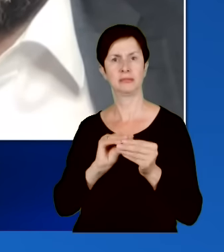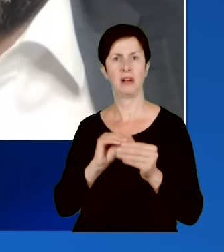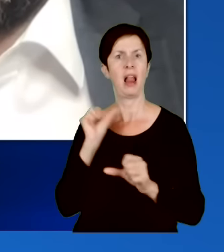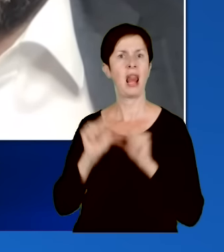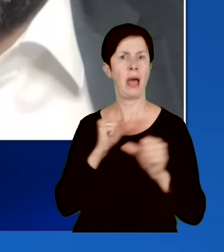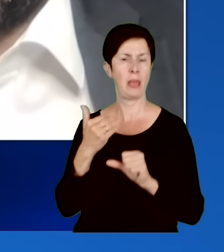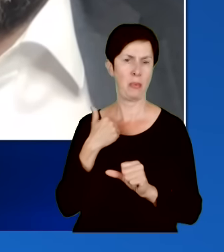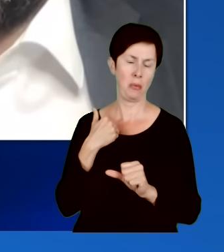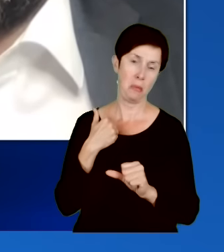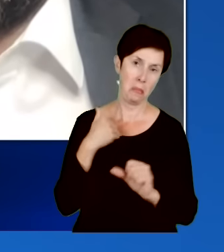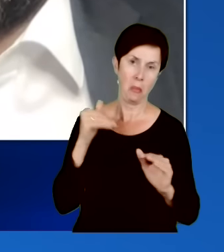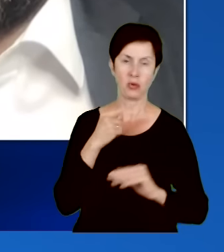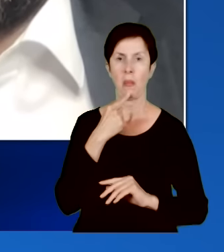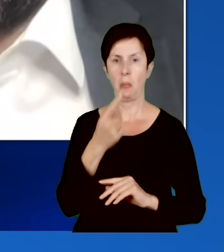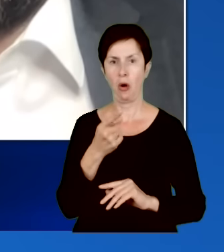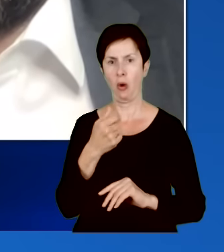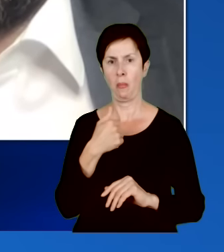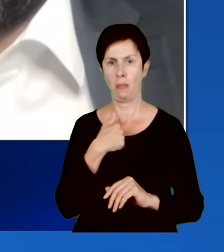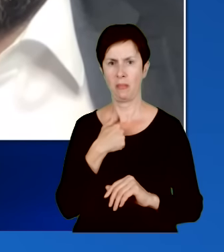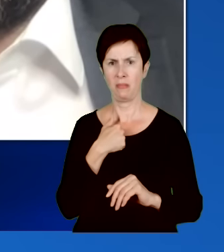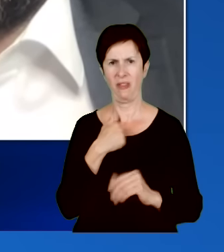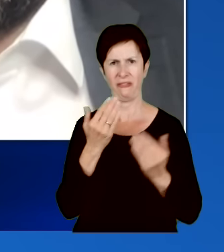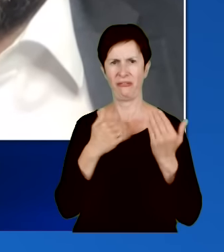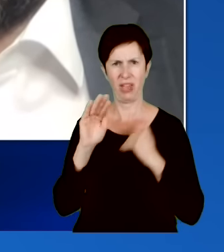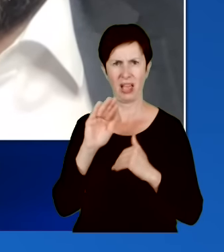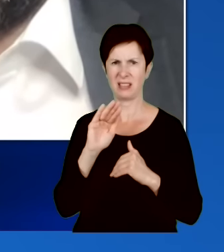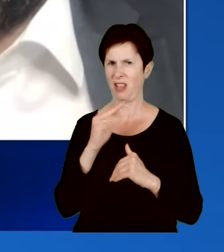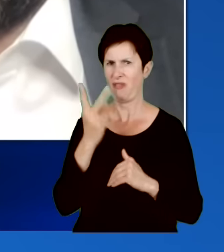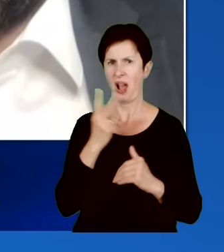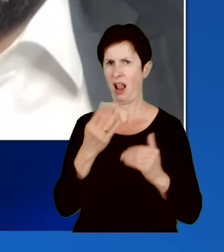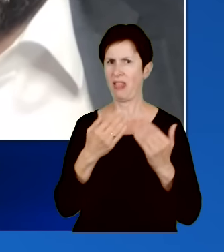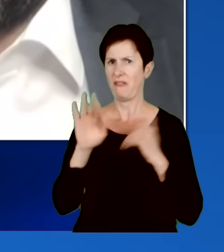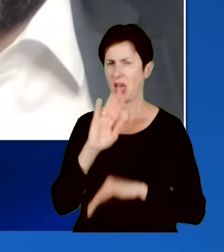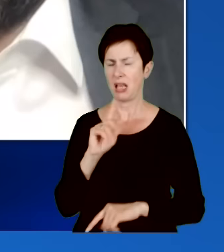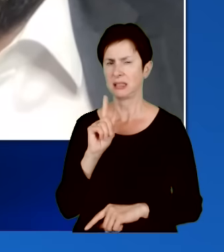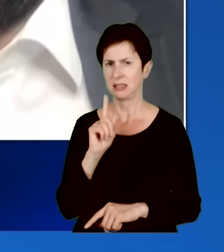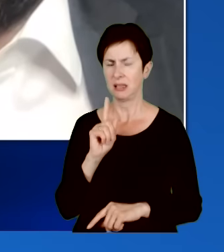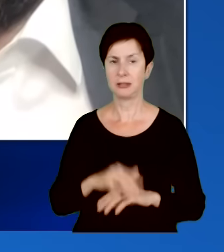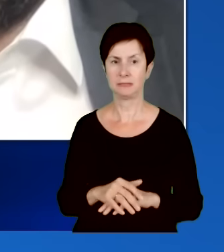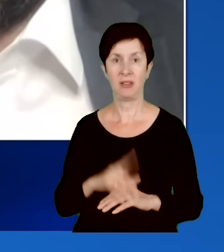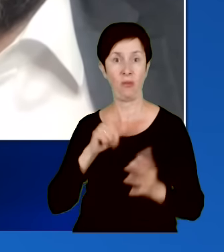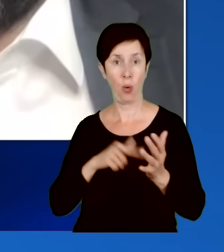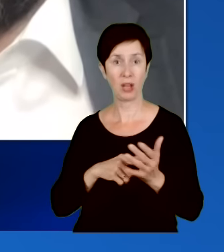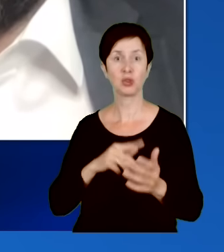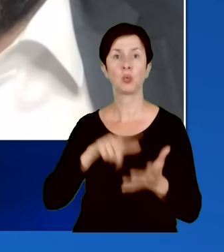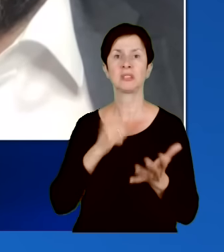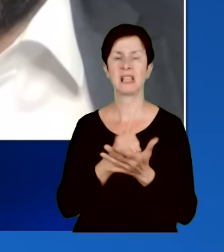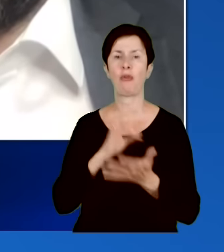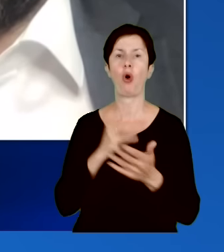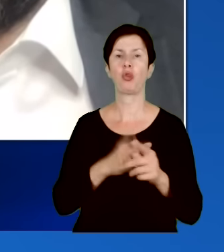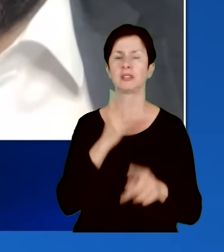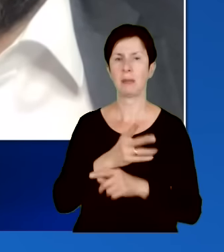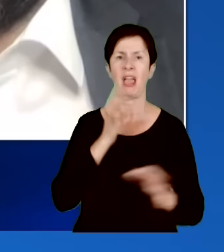to można powiedzieć że to był okres dłuższy niż d lata więc więc ja jestem przekonany że gdyby ustawa o dostępie do informacji niejawnej